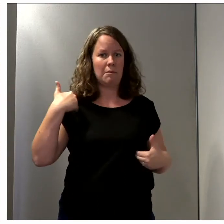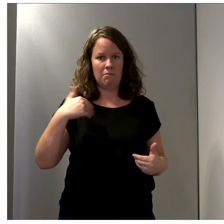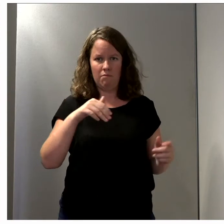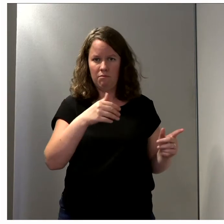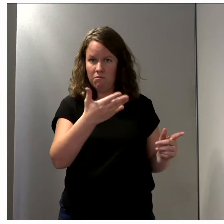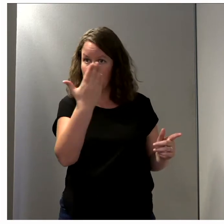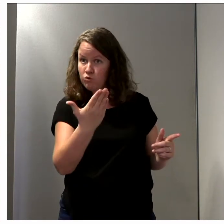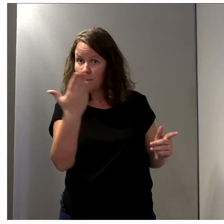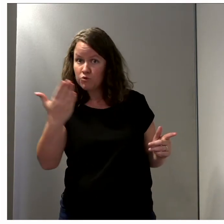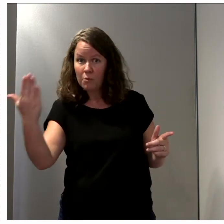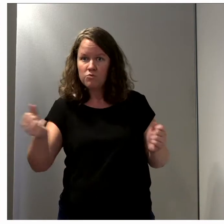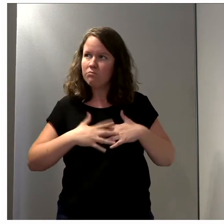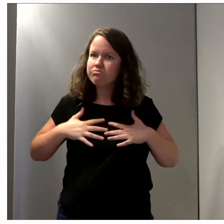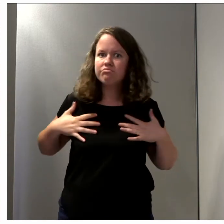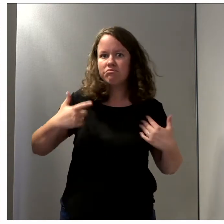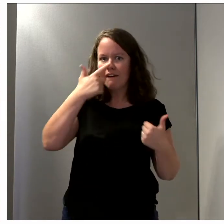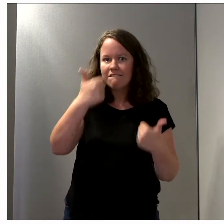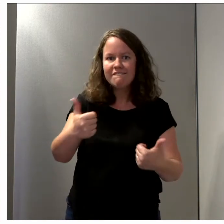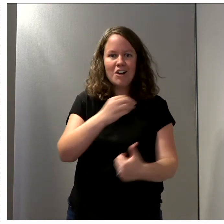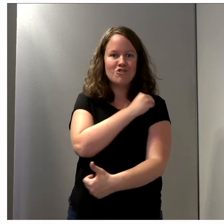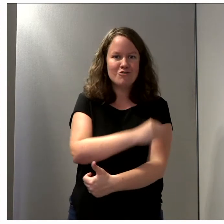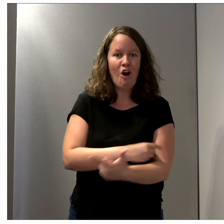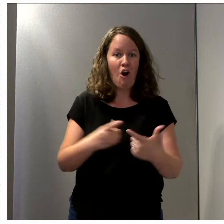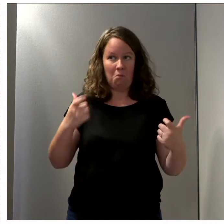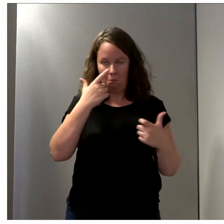avaient besoin, tout, de s'épanouir, tout ça.